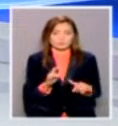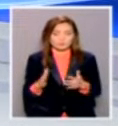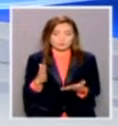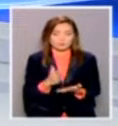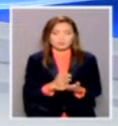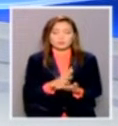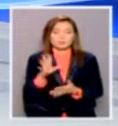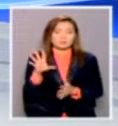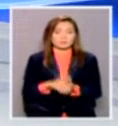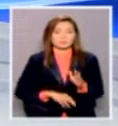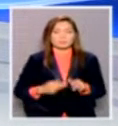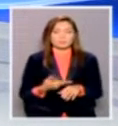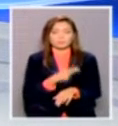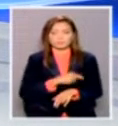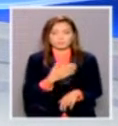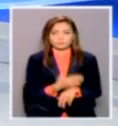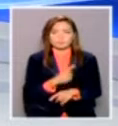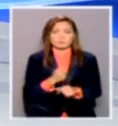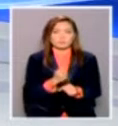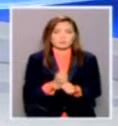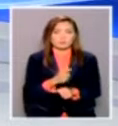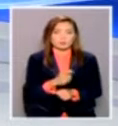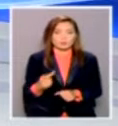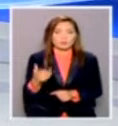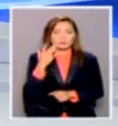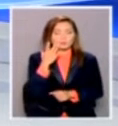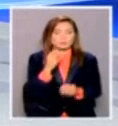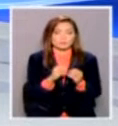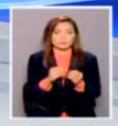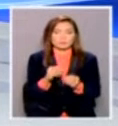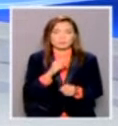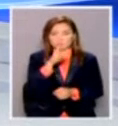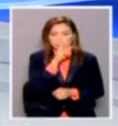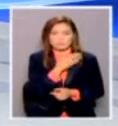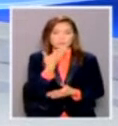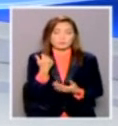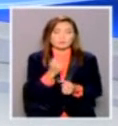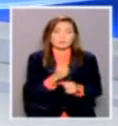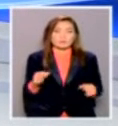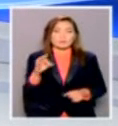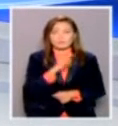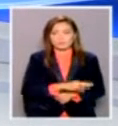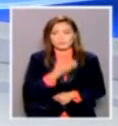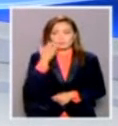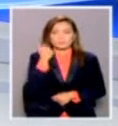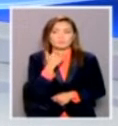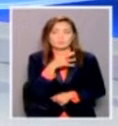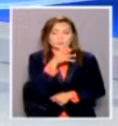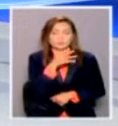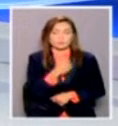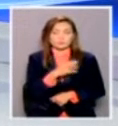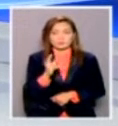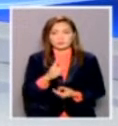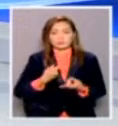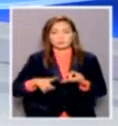деятельность. Везде идут сокращения. Что делать людям, которые остались без дохода? Нельзя ли использовать в данное время хотя